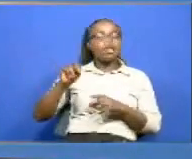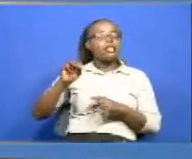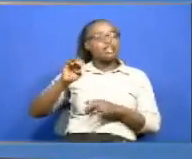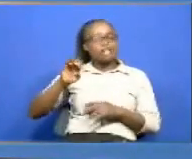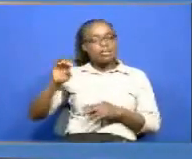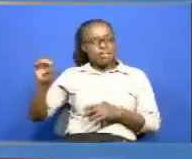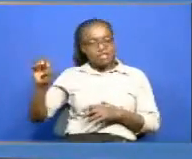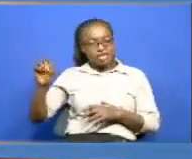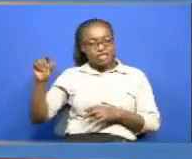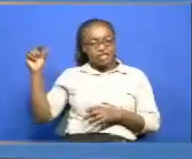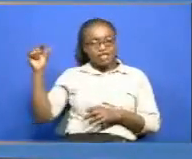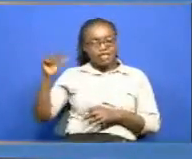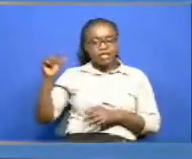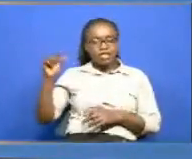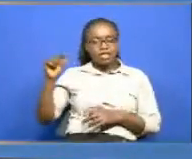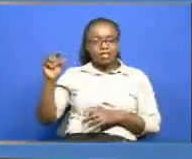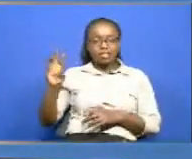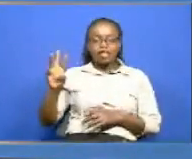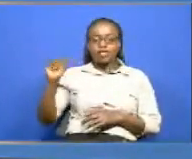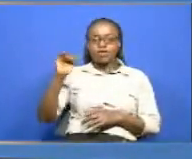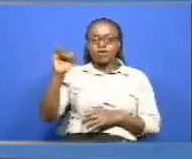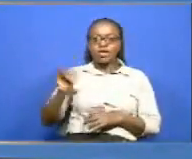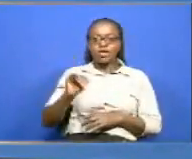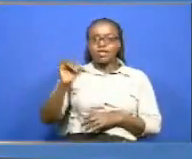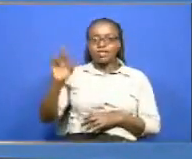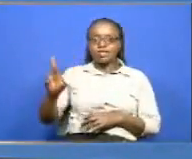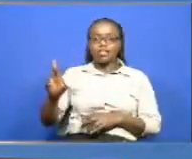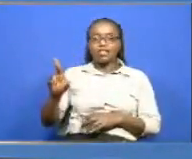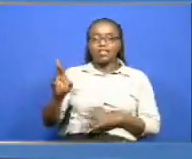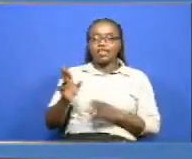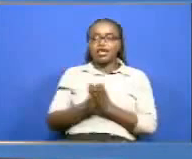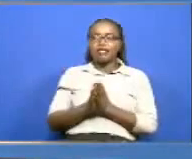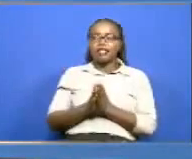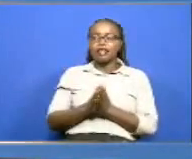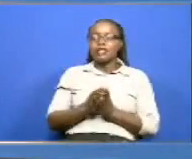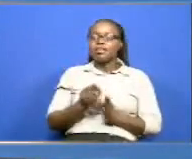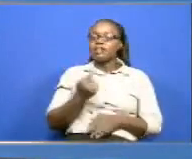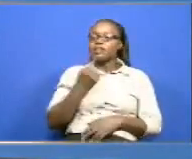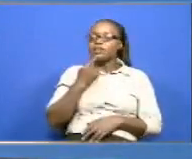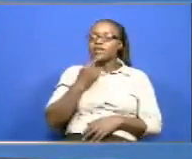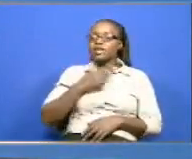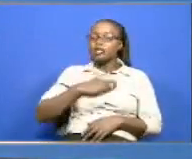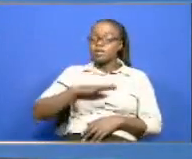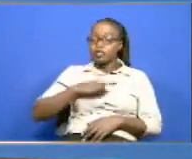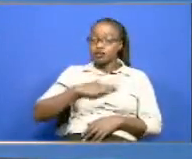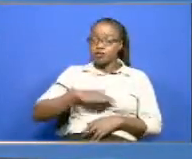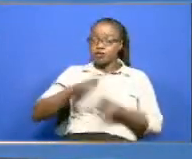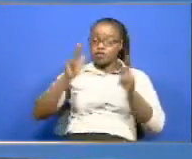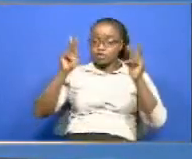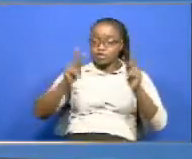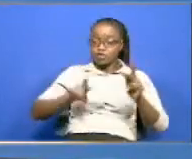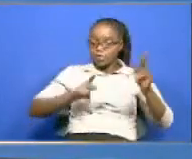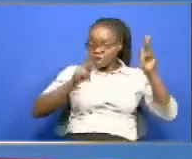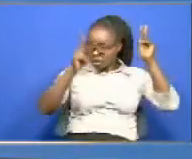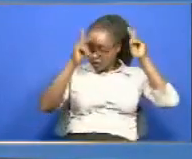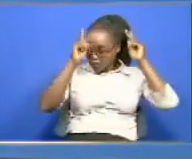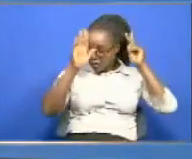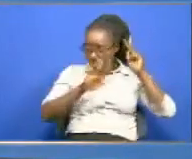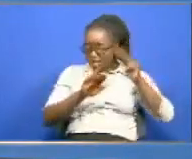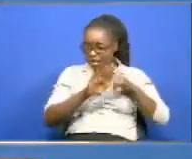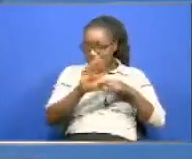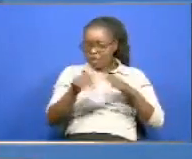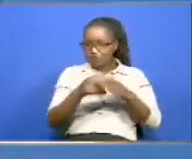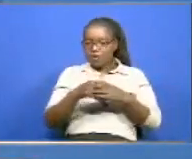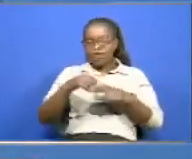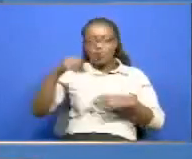Garissa, Wajia na viungani mwake, na vile vile katika maeneo ya Turkana, Samburu hadi katika sehemu za Kisumu, Kakamega na viungani mwake.